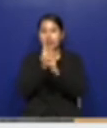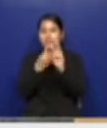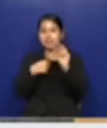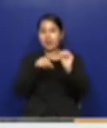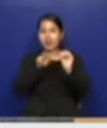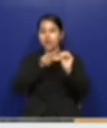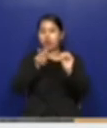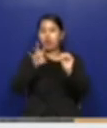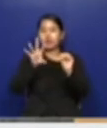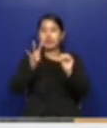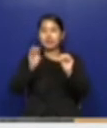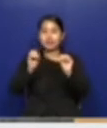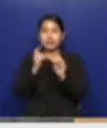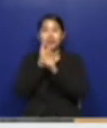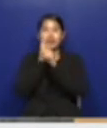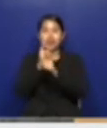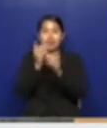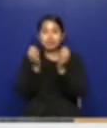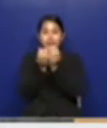270ตามรัฐธรรมนูญ